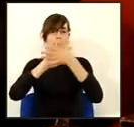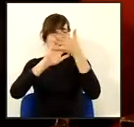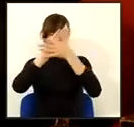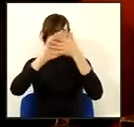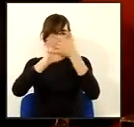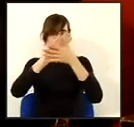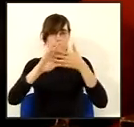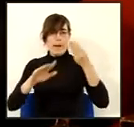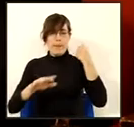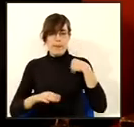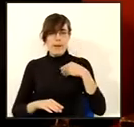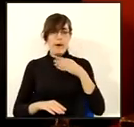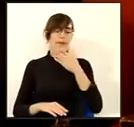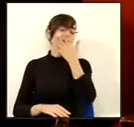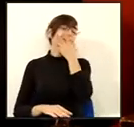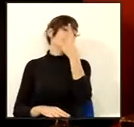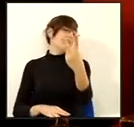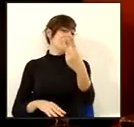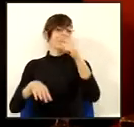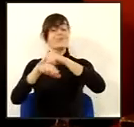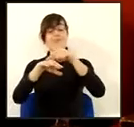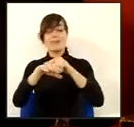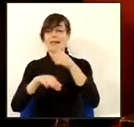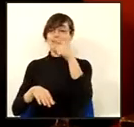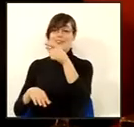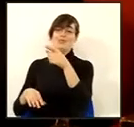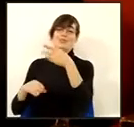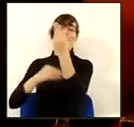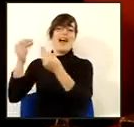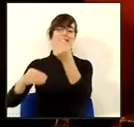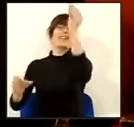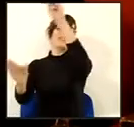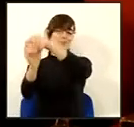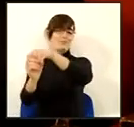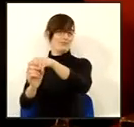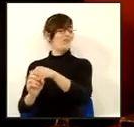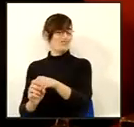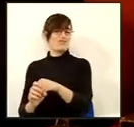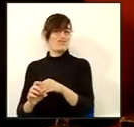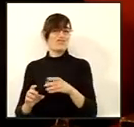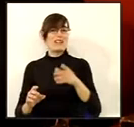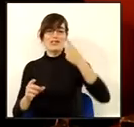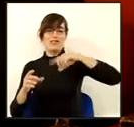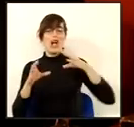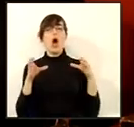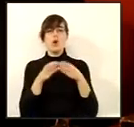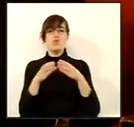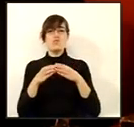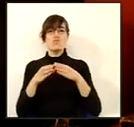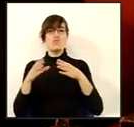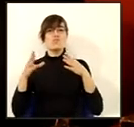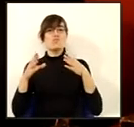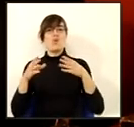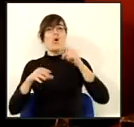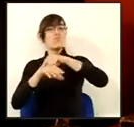amb raó de la hipocresia política que tots vostès, en un moment o en altre, han estat socis de partits corruptes. El nostre grup municipal sempre defensarà